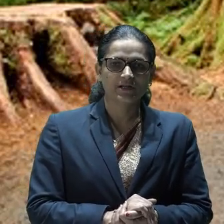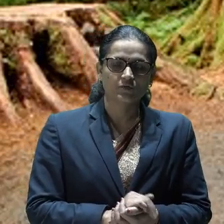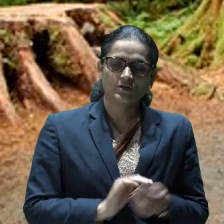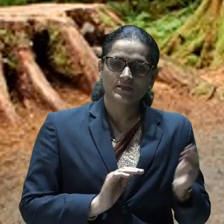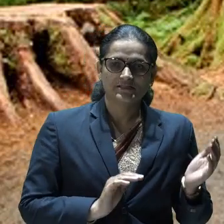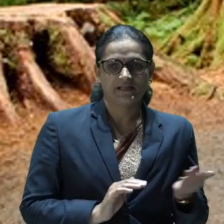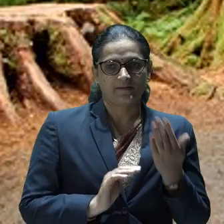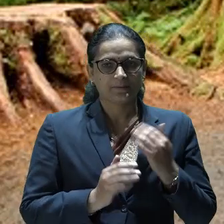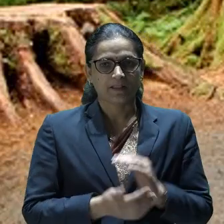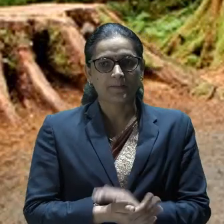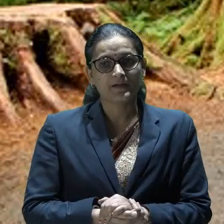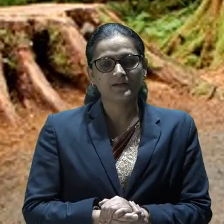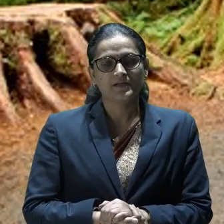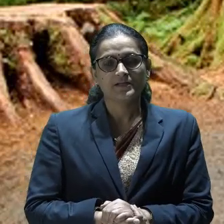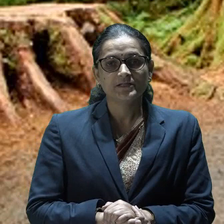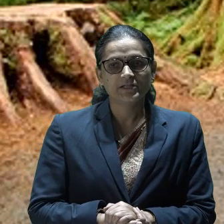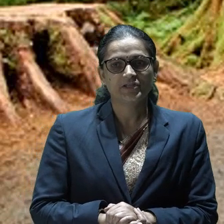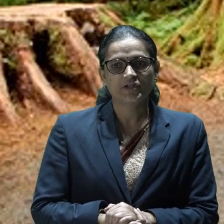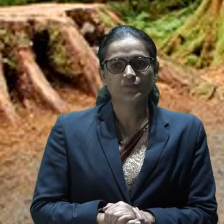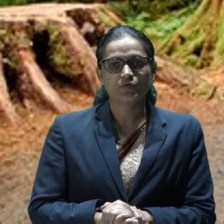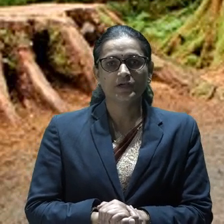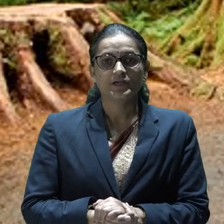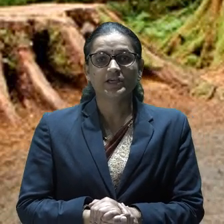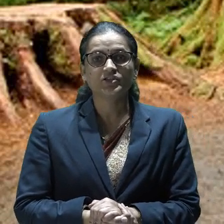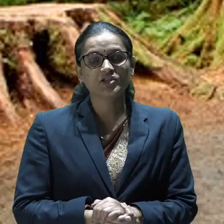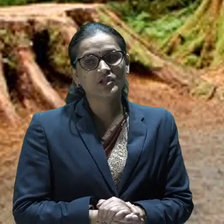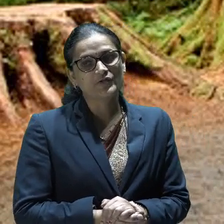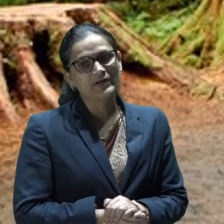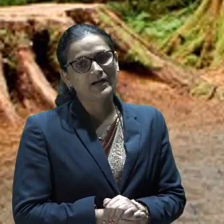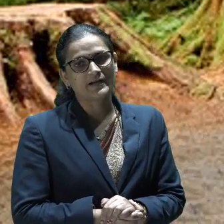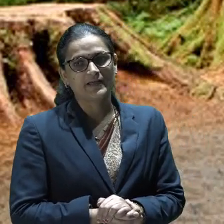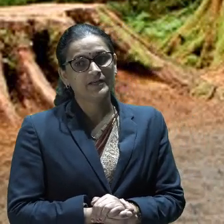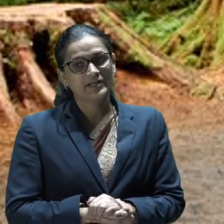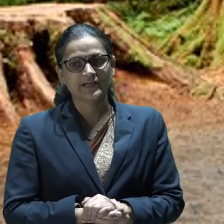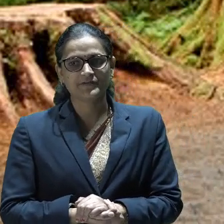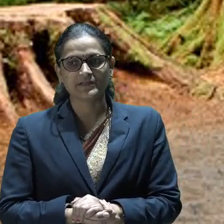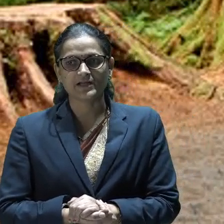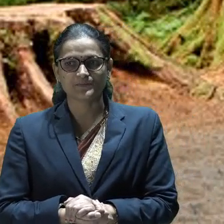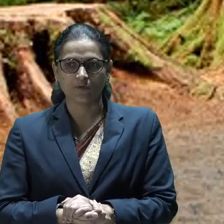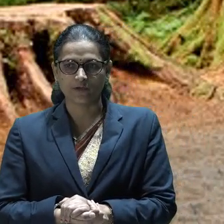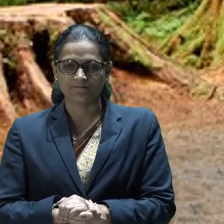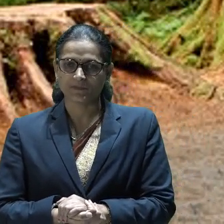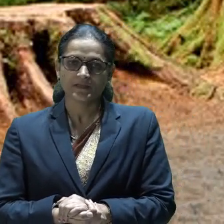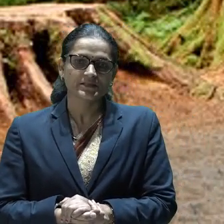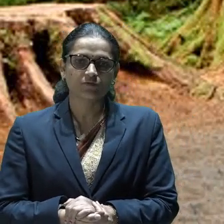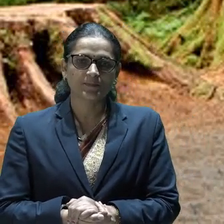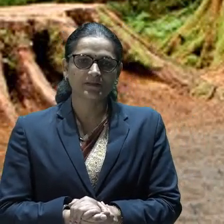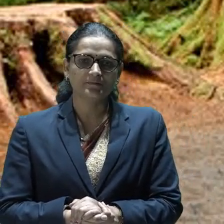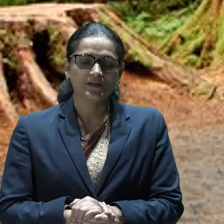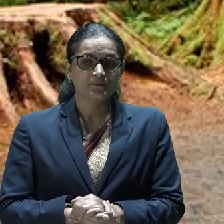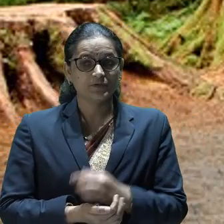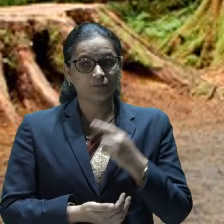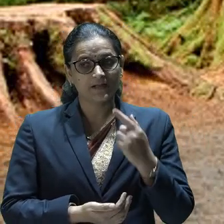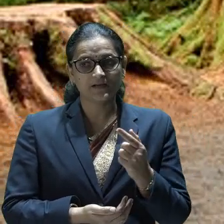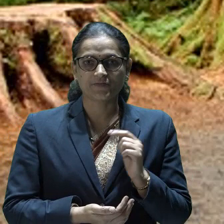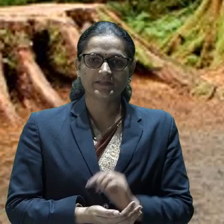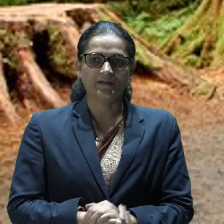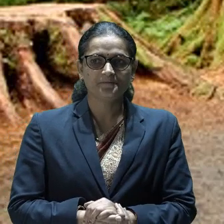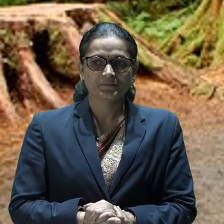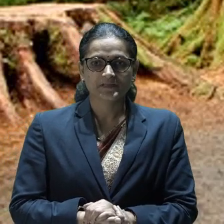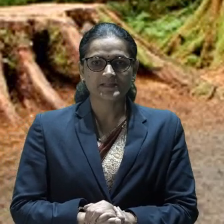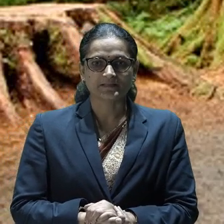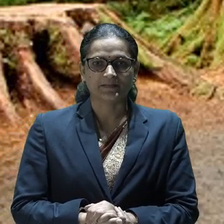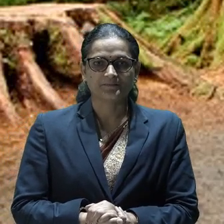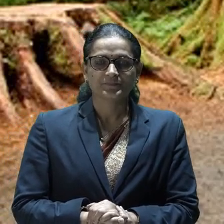विद्यार्थी मित्रांनो, चला आपण नितीन देशमुख यांची जीवन गाणे ही कविता आज पाहूया। सर्वप्रथम मी तुम्हाला